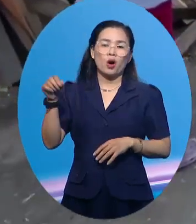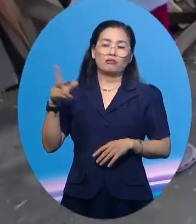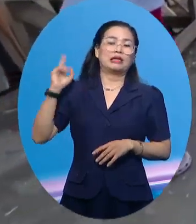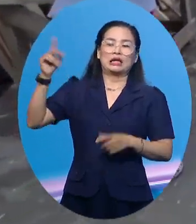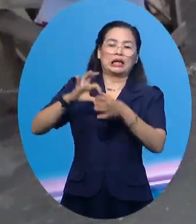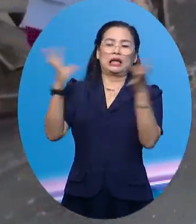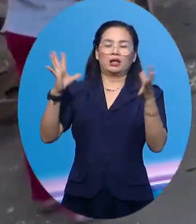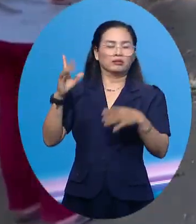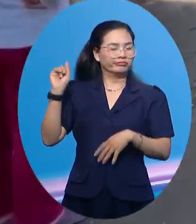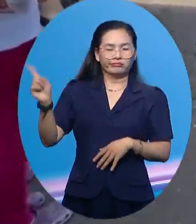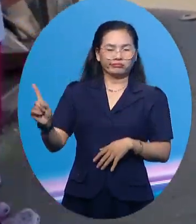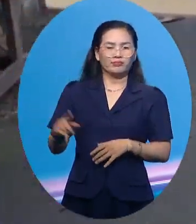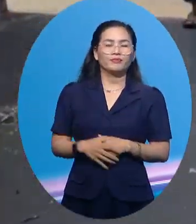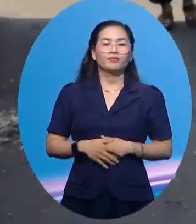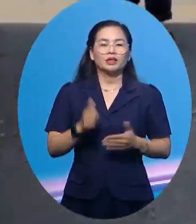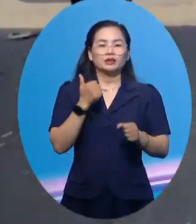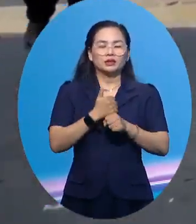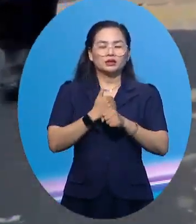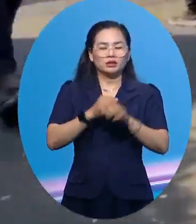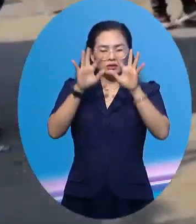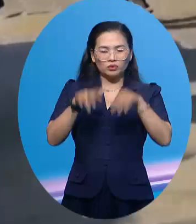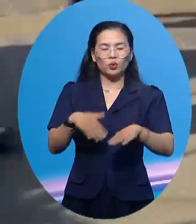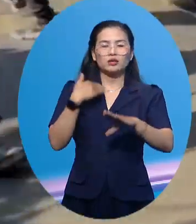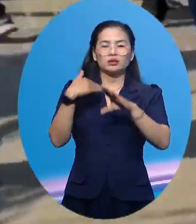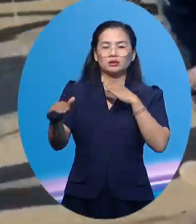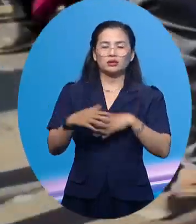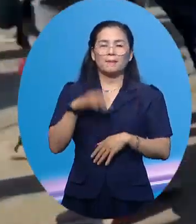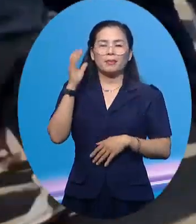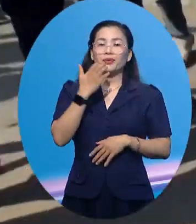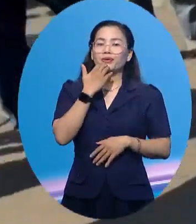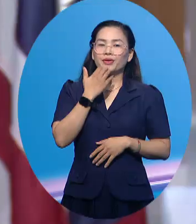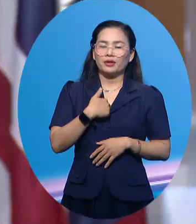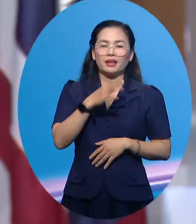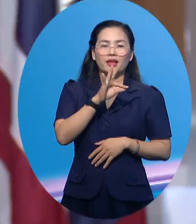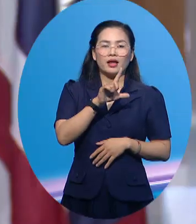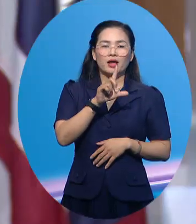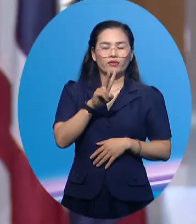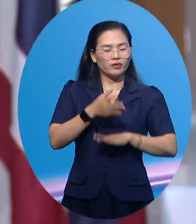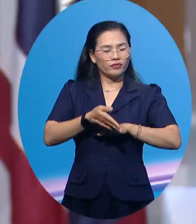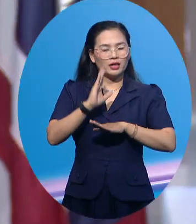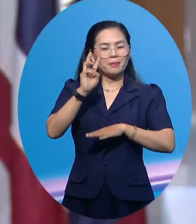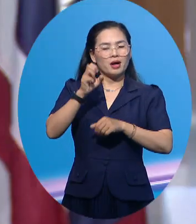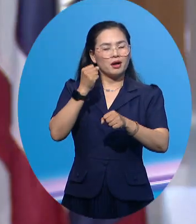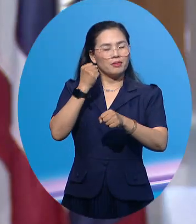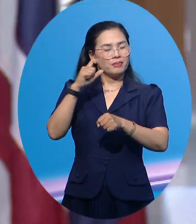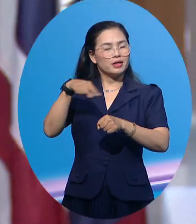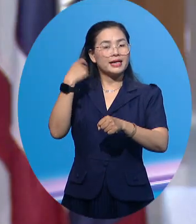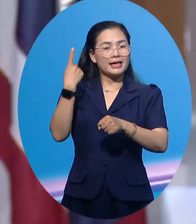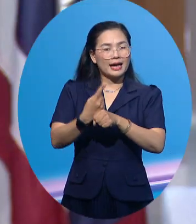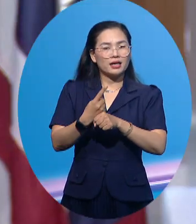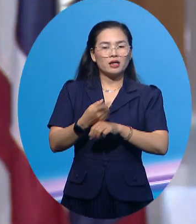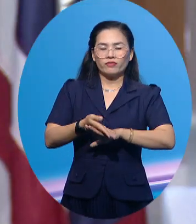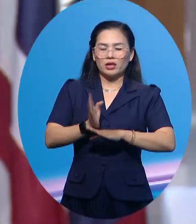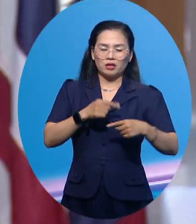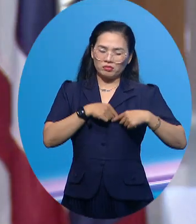vào ngày 13 tháng 10 chính quyền Mỹ đã gửi thư cho Israel nêu rõ những gì televid phải thực hiện trong 30 ngày để cải thiện tình hình